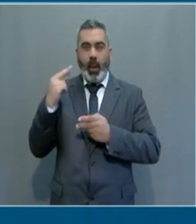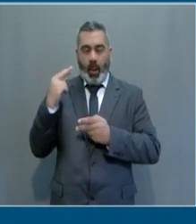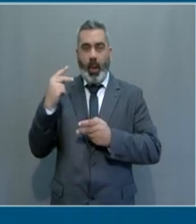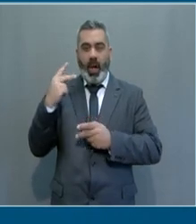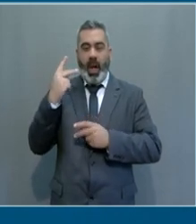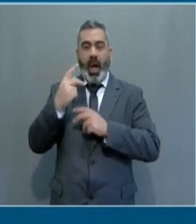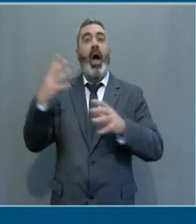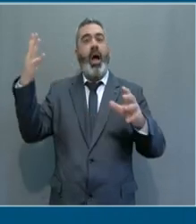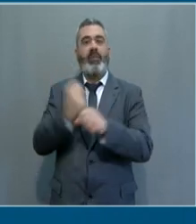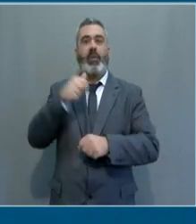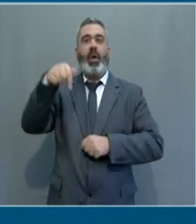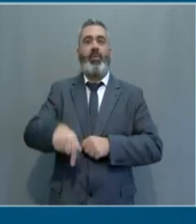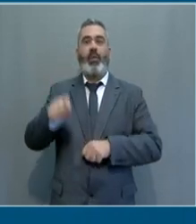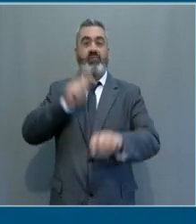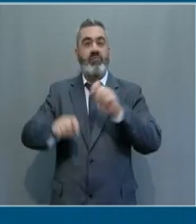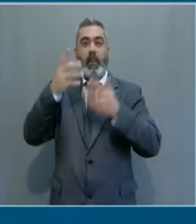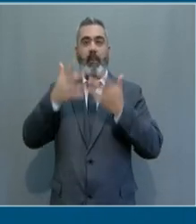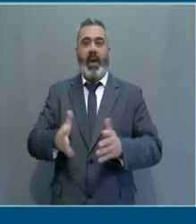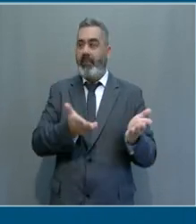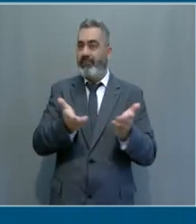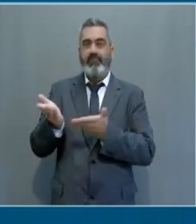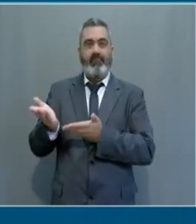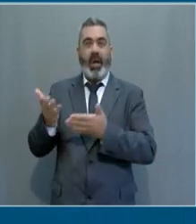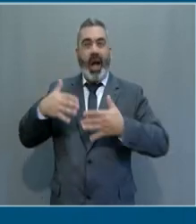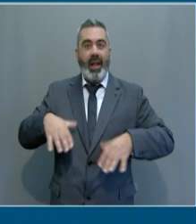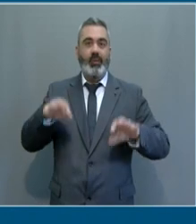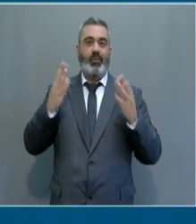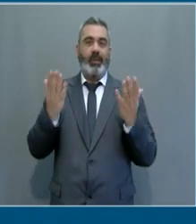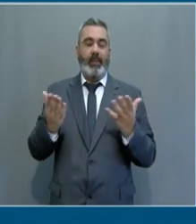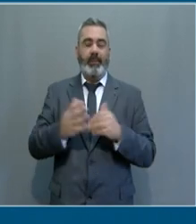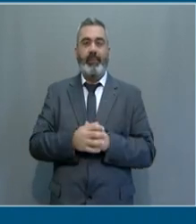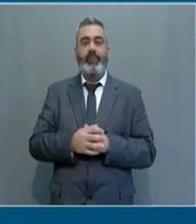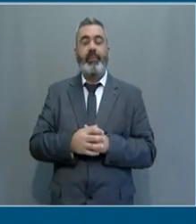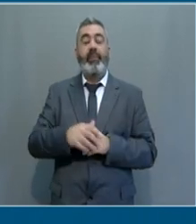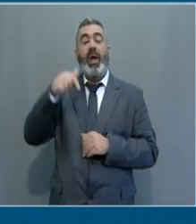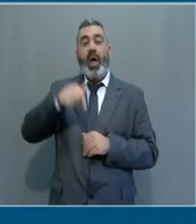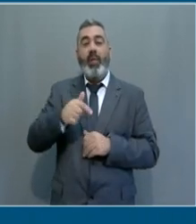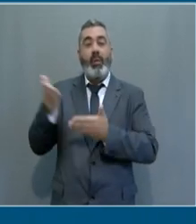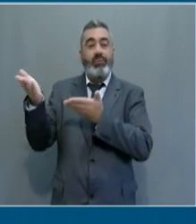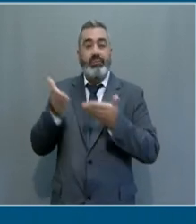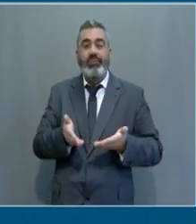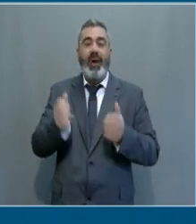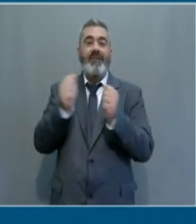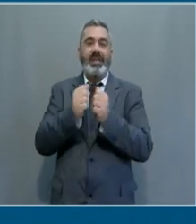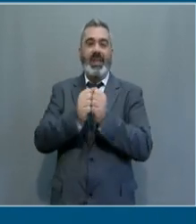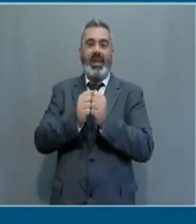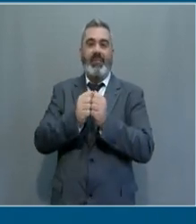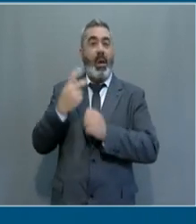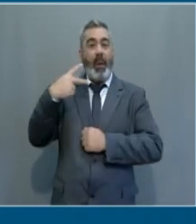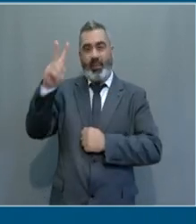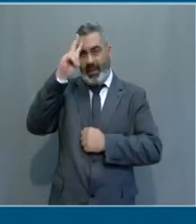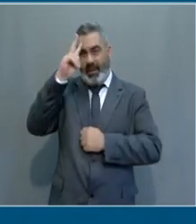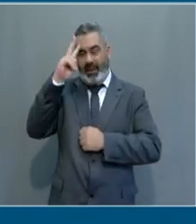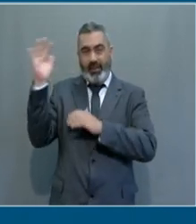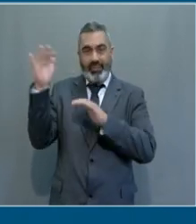ξεκινάμε. Λοιπόν, επειδή έχουμε και κάποιους φίλους από τη Γερμανία, οι οποίοι βοήθησαν και